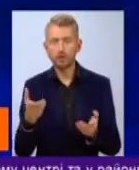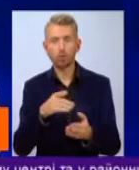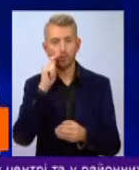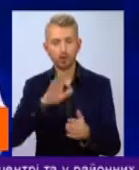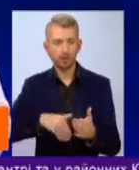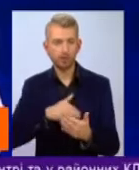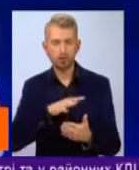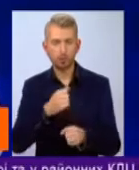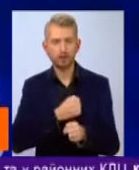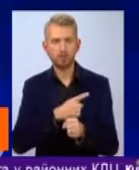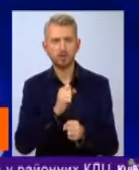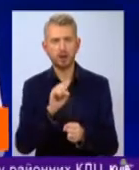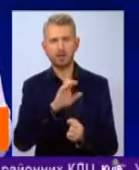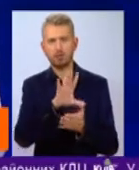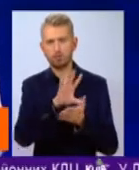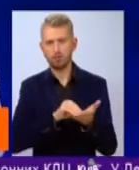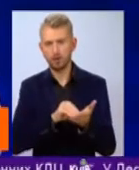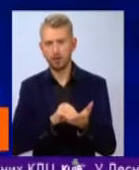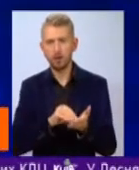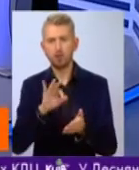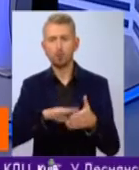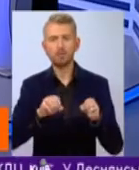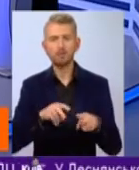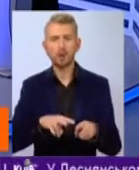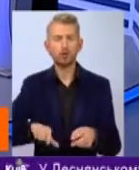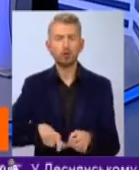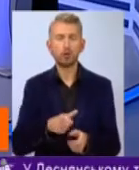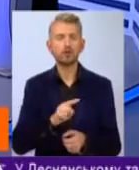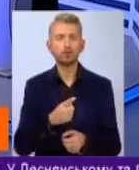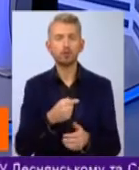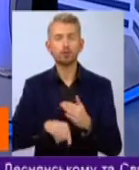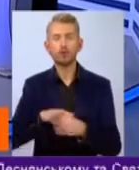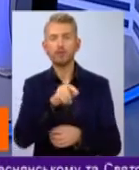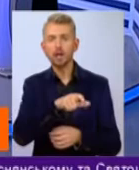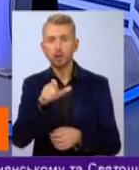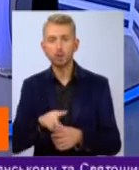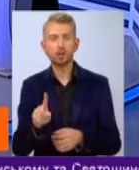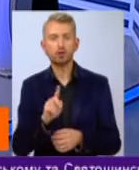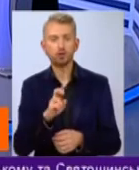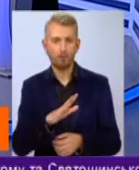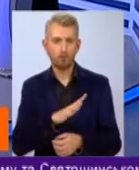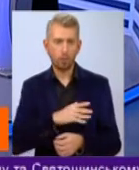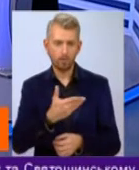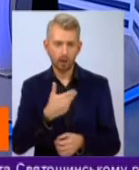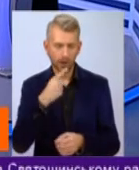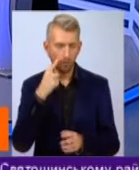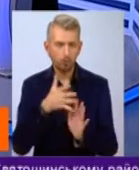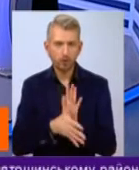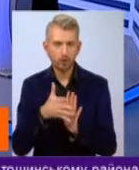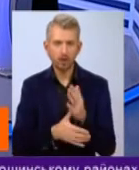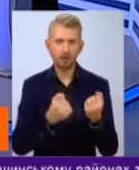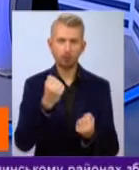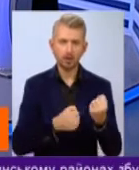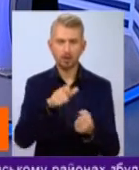його розробили за європейськими стандартами про безпеку на дорозі. Чому? Тому що всі люди для того, щоб було взаємопорозуміння водіїв